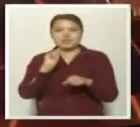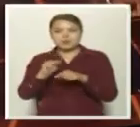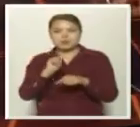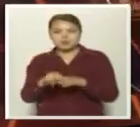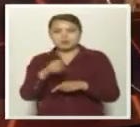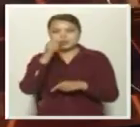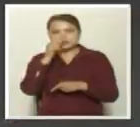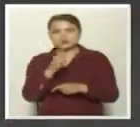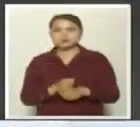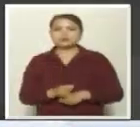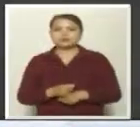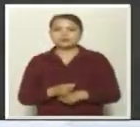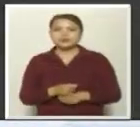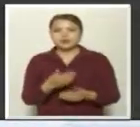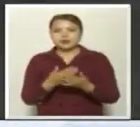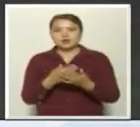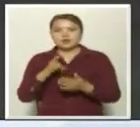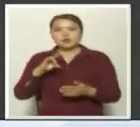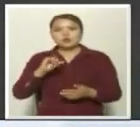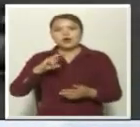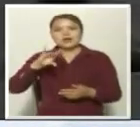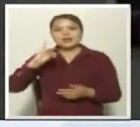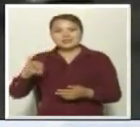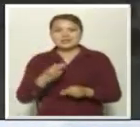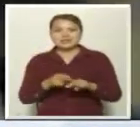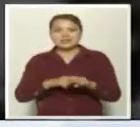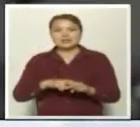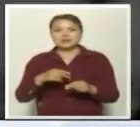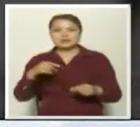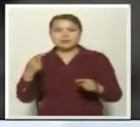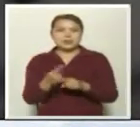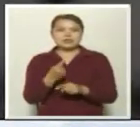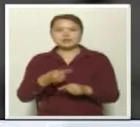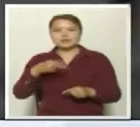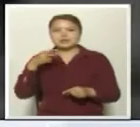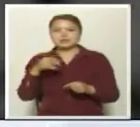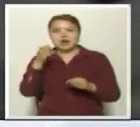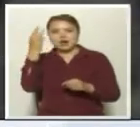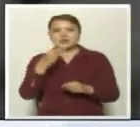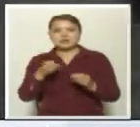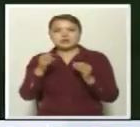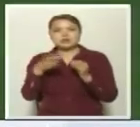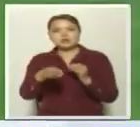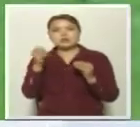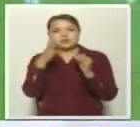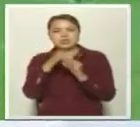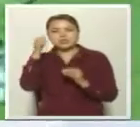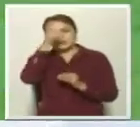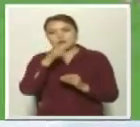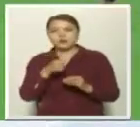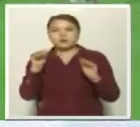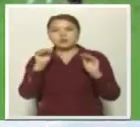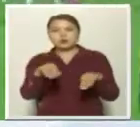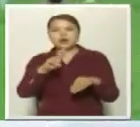группа. Нуралы Алип начал свои первые шаги в профессиональном футболе с актауской команды. В 2015 году поступил в